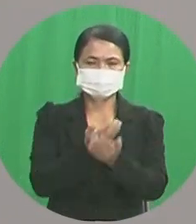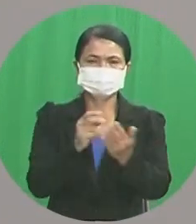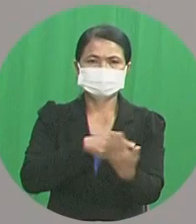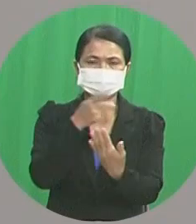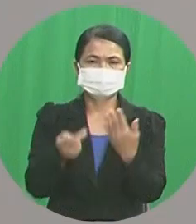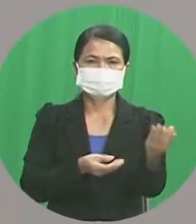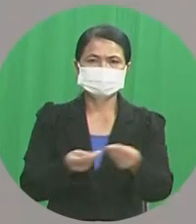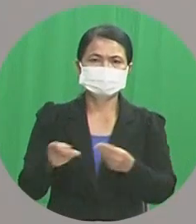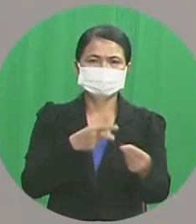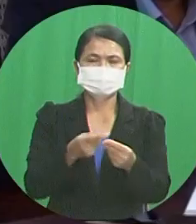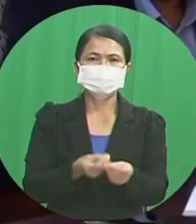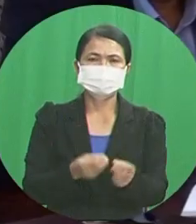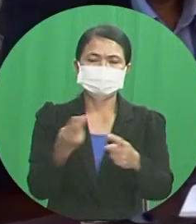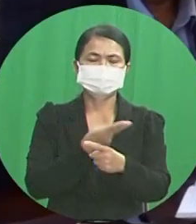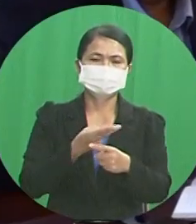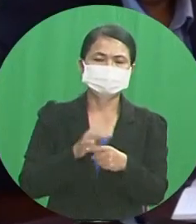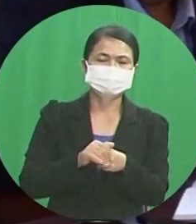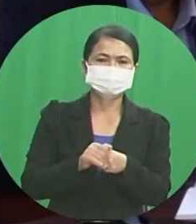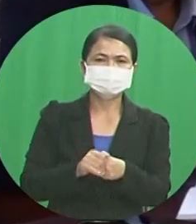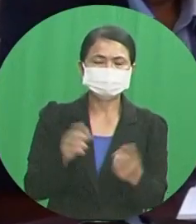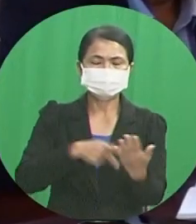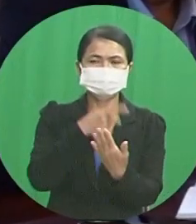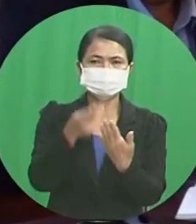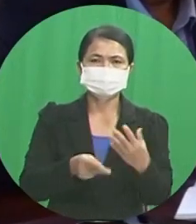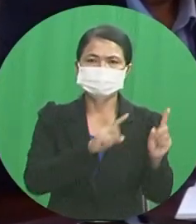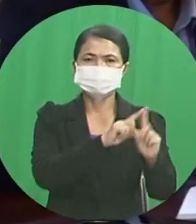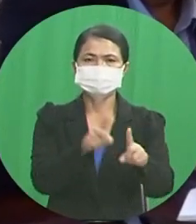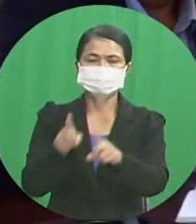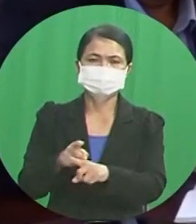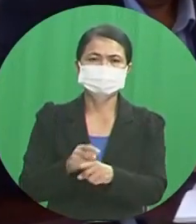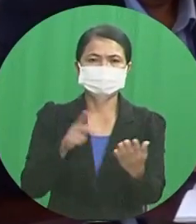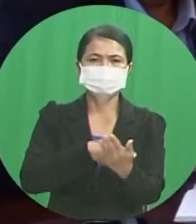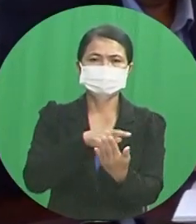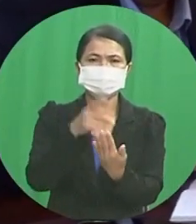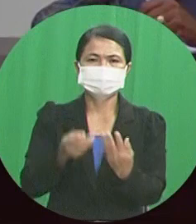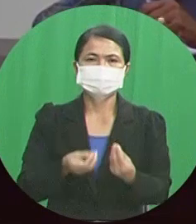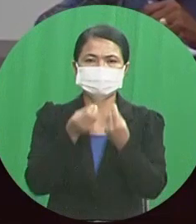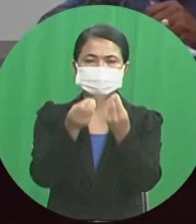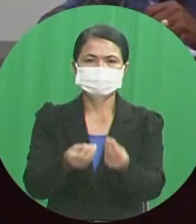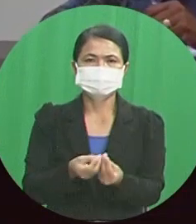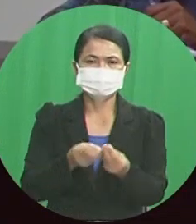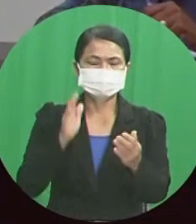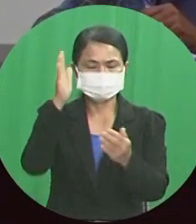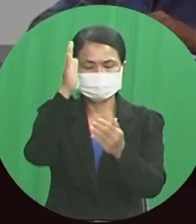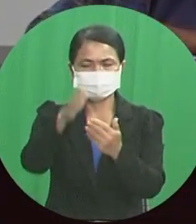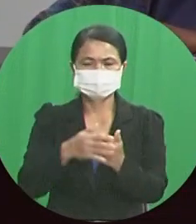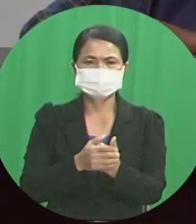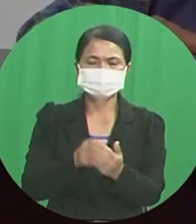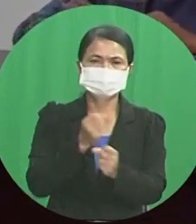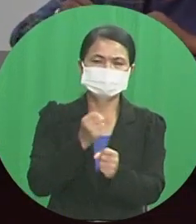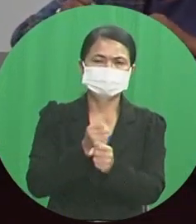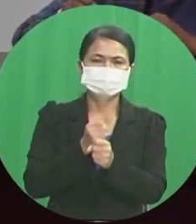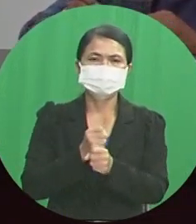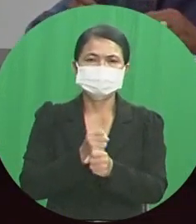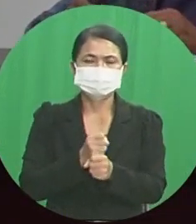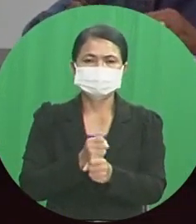នៃកម្មវិធីដែលបាននឹងកំពុងអនុវត្តនិងកម្មវិធីផ្សេងៗដែលគ្រោងនឹងជួយដល់កម្ពុជានាពេលអនាគតធ្វើយ៉ាងណាឲ្យ